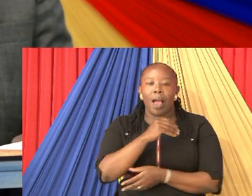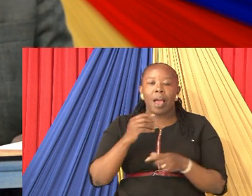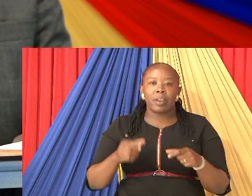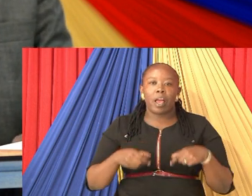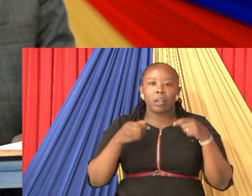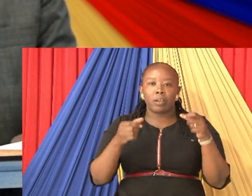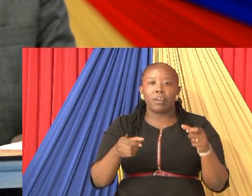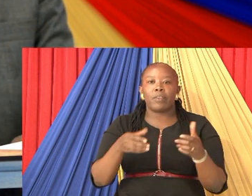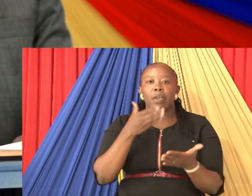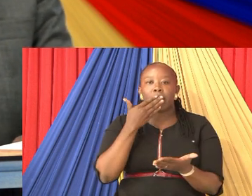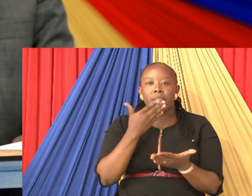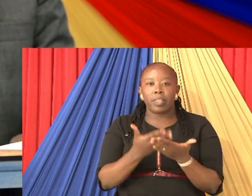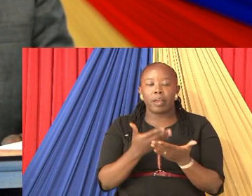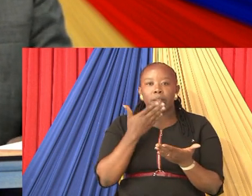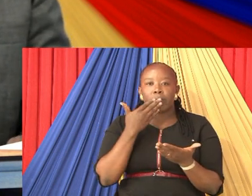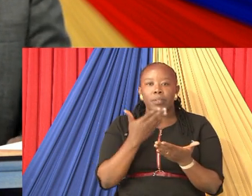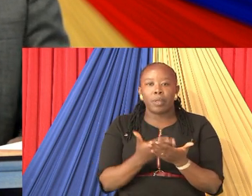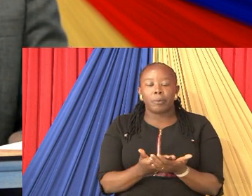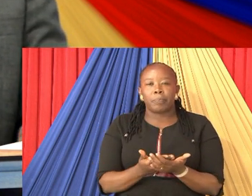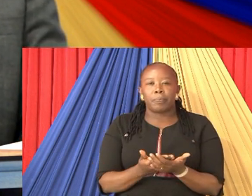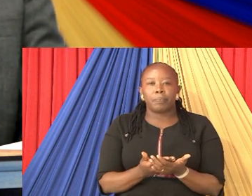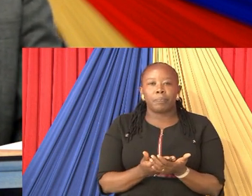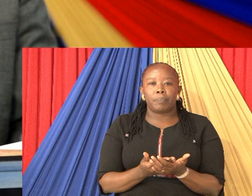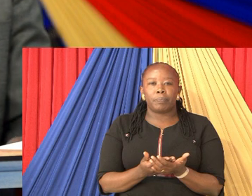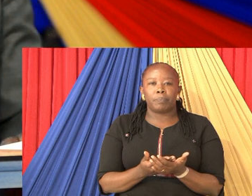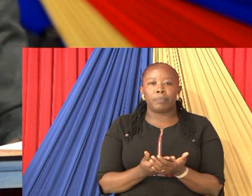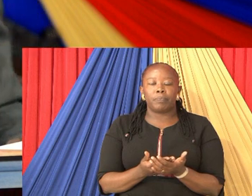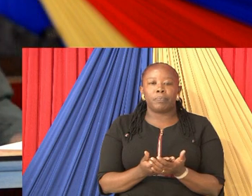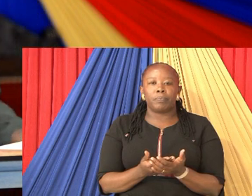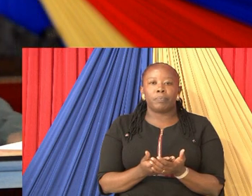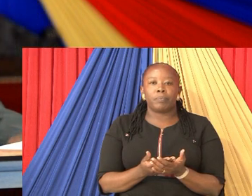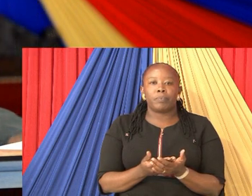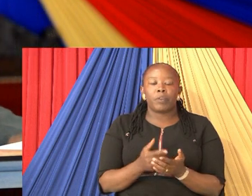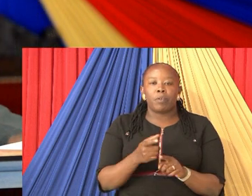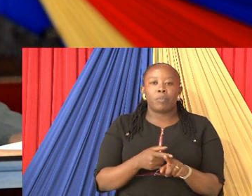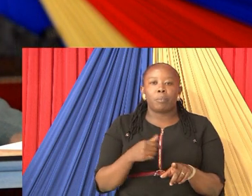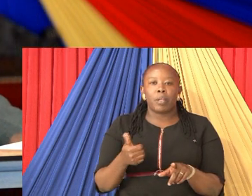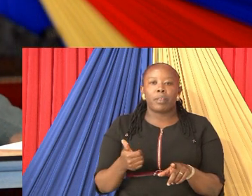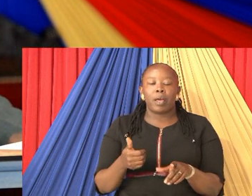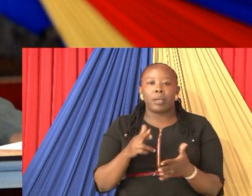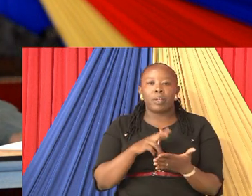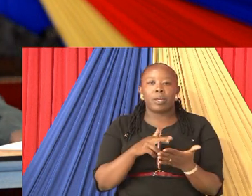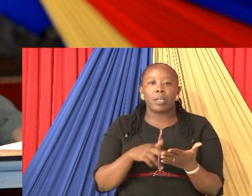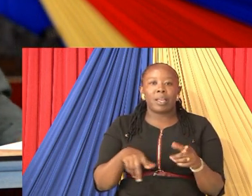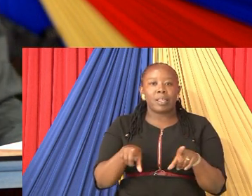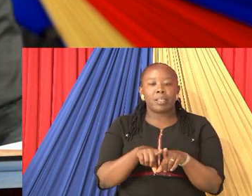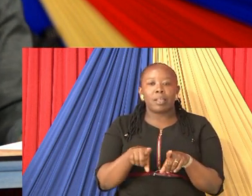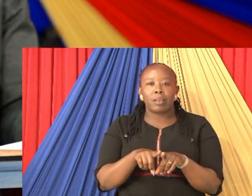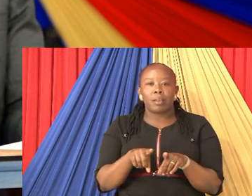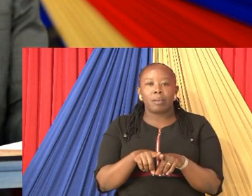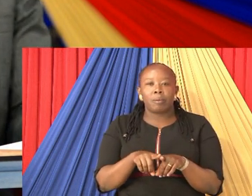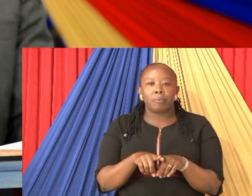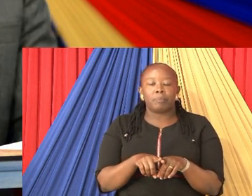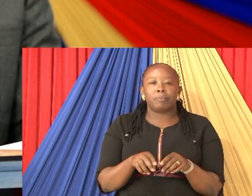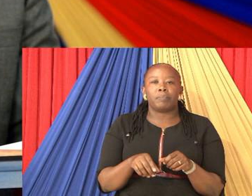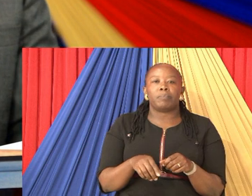ama katika kinywa chako. Na katika Waebrania 13 mstari wa 15 utapata hivyo. Tunashukuru Mungu pia